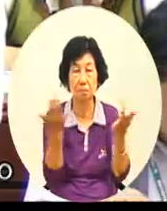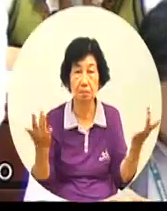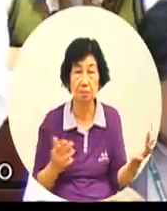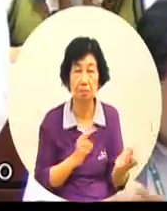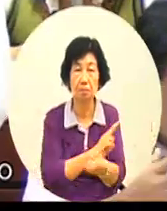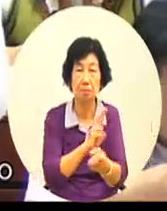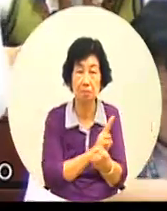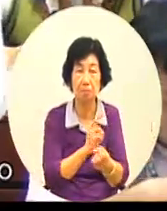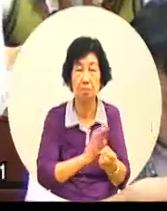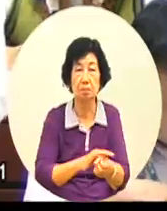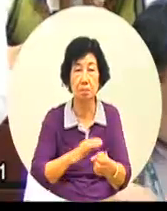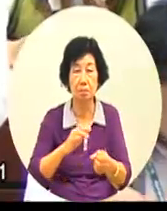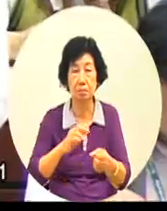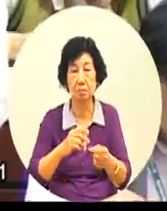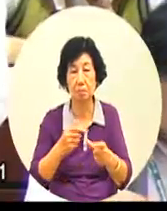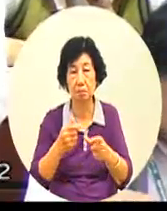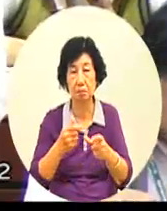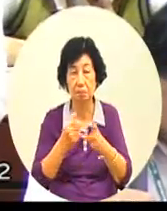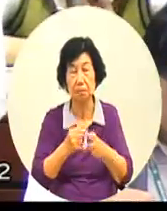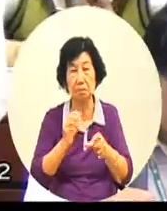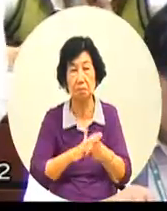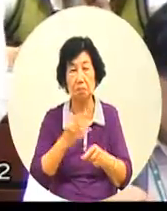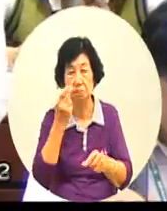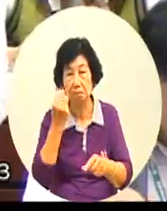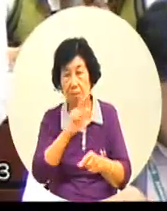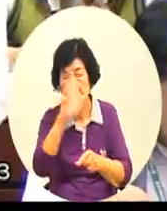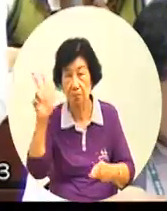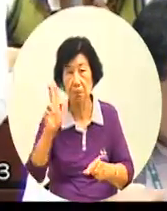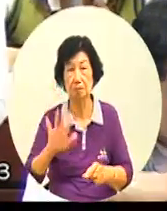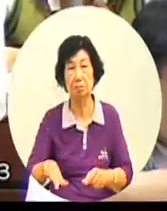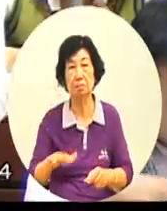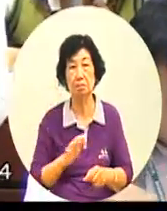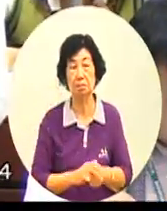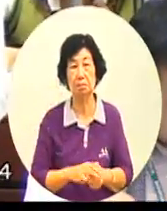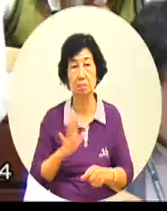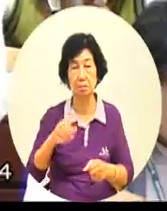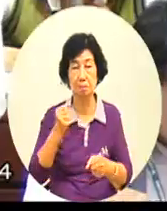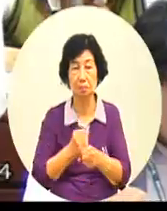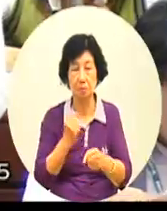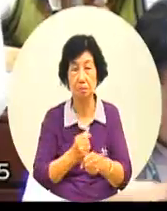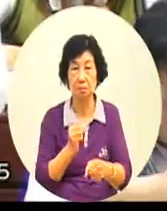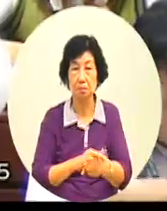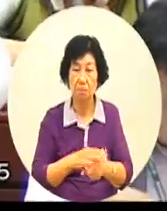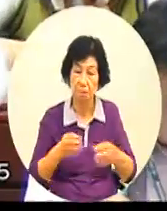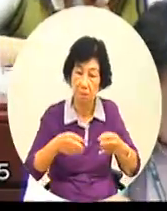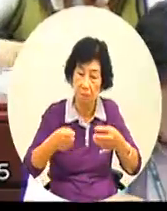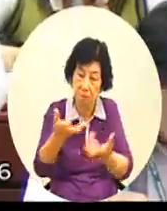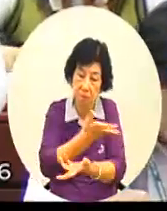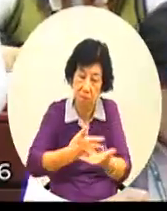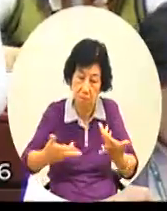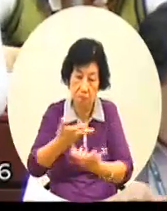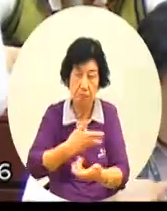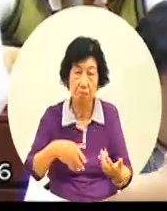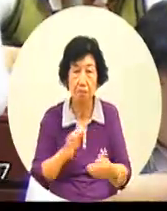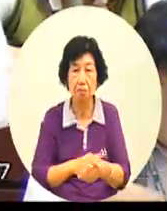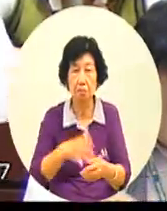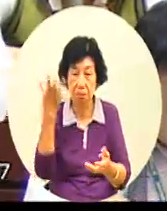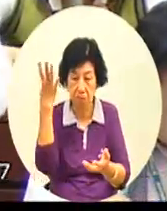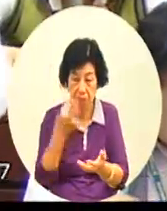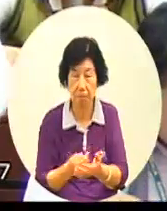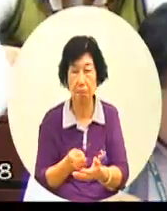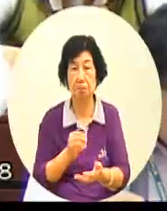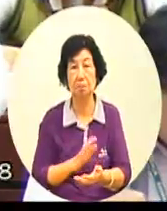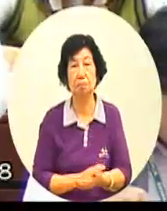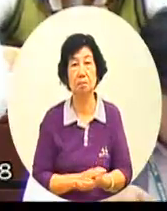色的。那当时在设计的过程，确实就诚如议员所提，我们做了很多的沟通。那整个完成之后呢，还